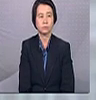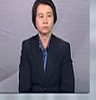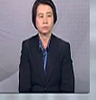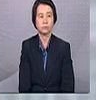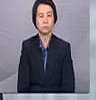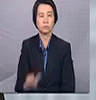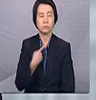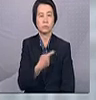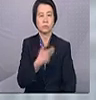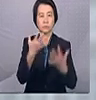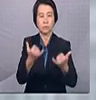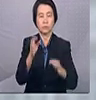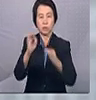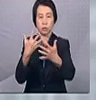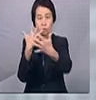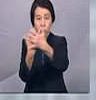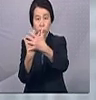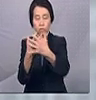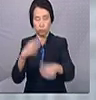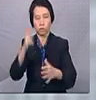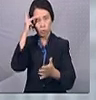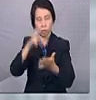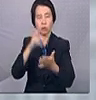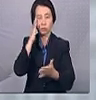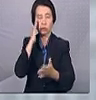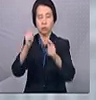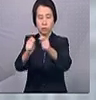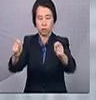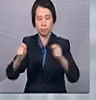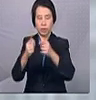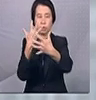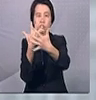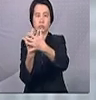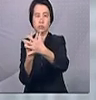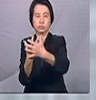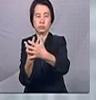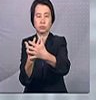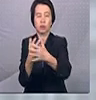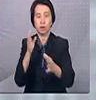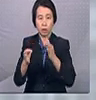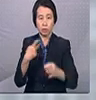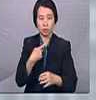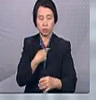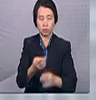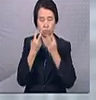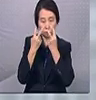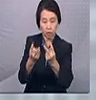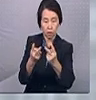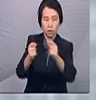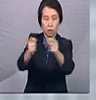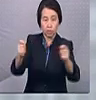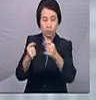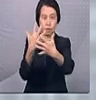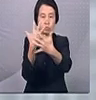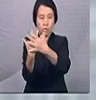Kita sekarang ni kalau kuarantin ada, kita dah kenal pasti tempat-tempat kuarantin kita. Jadi kalau kita lihat tempat kuarantin